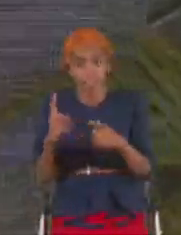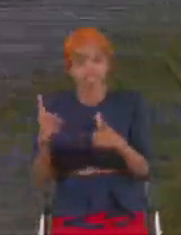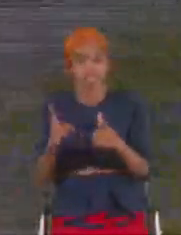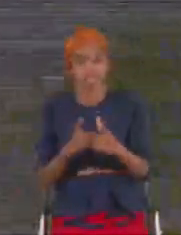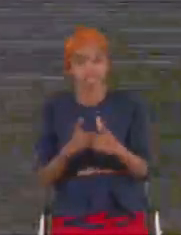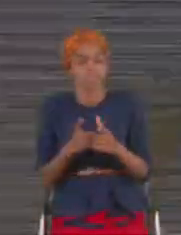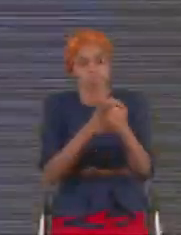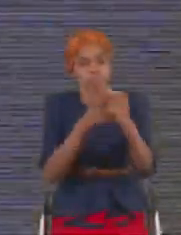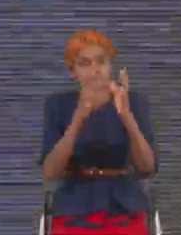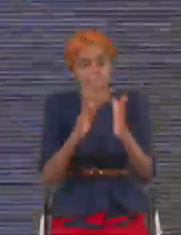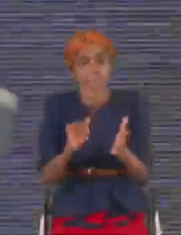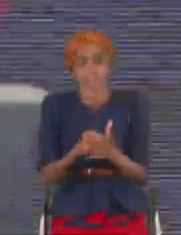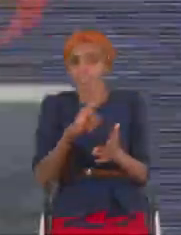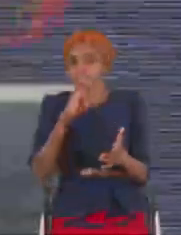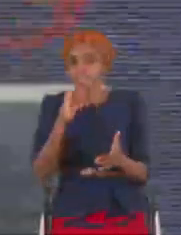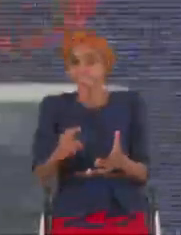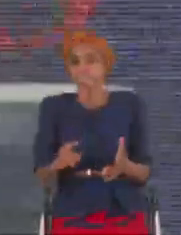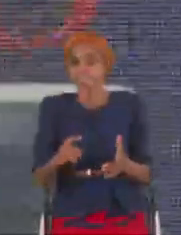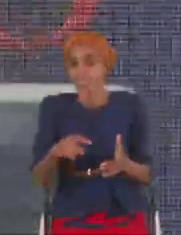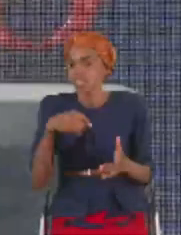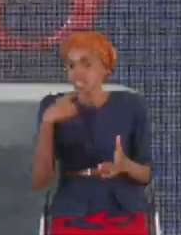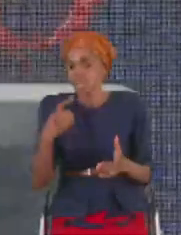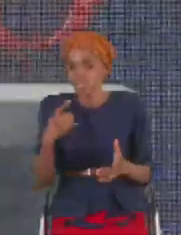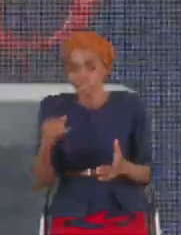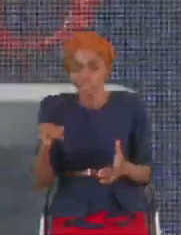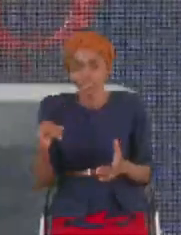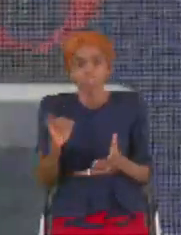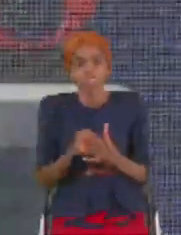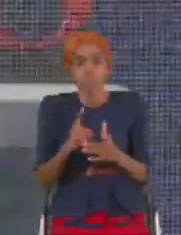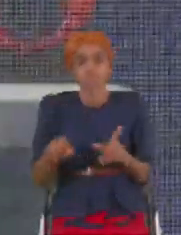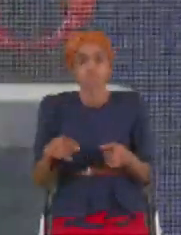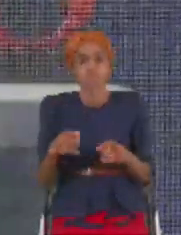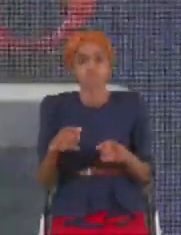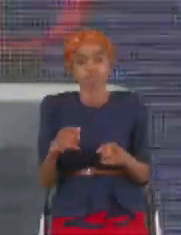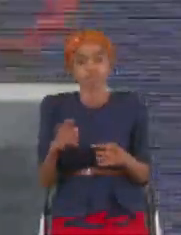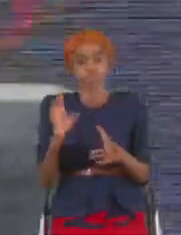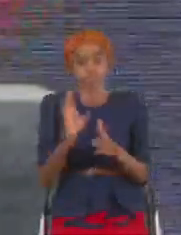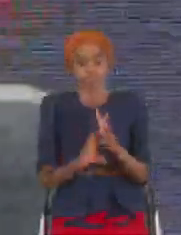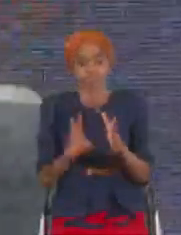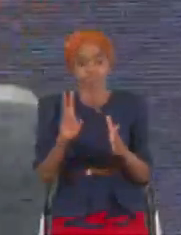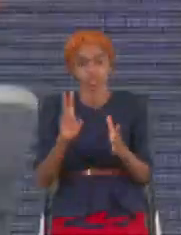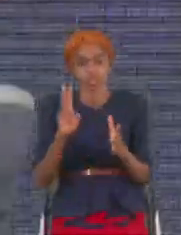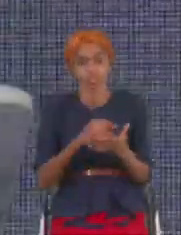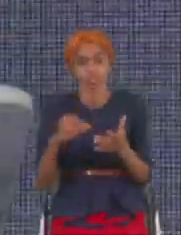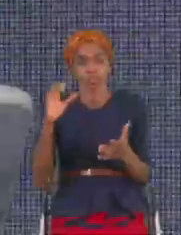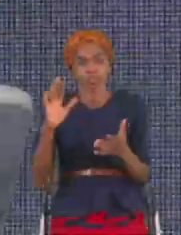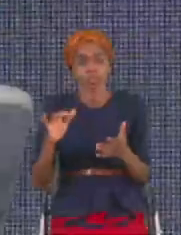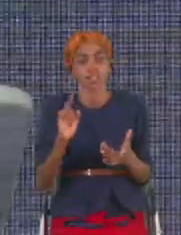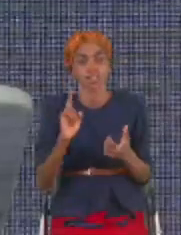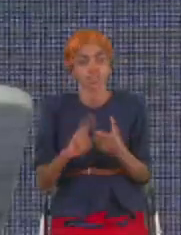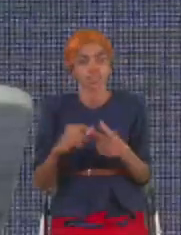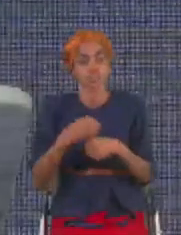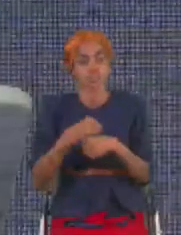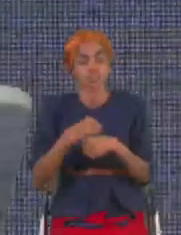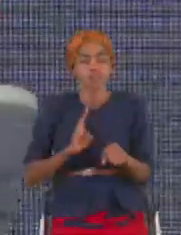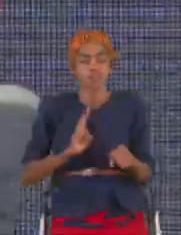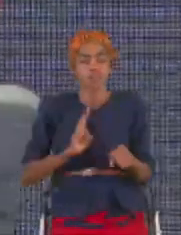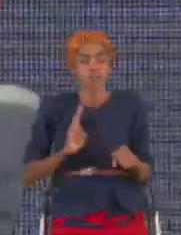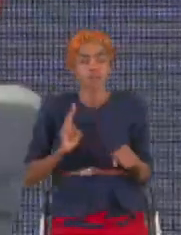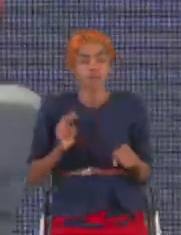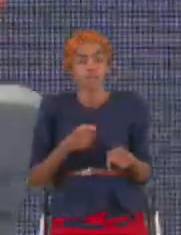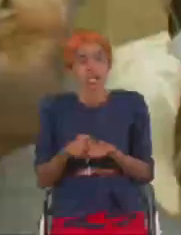un athlète qui veut j'habite de plutôt bien ces cinq pour réussi